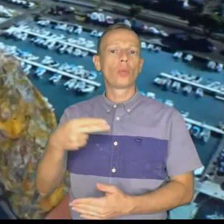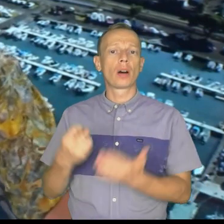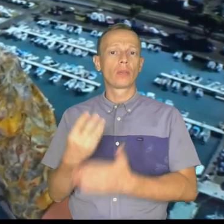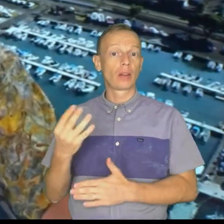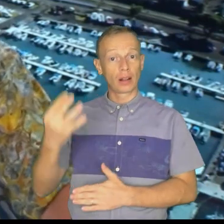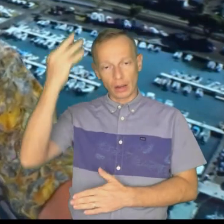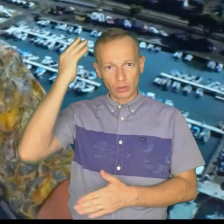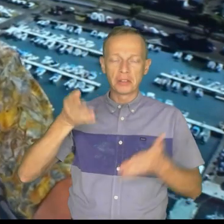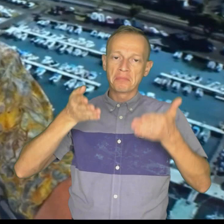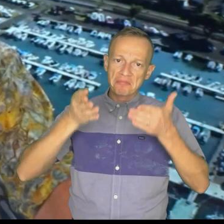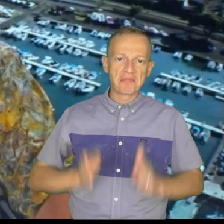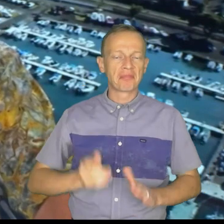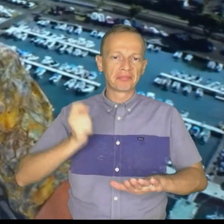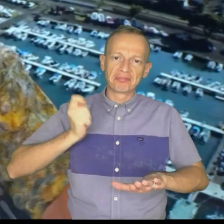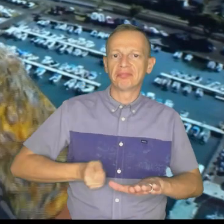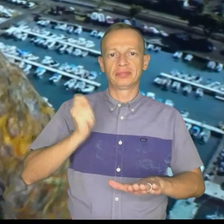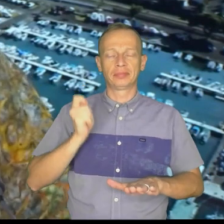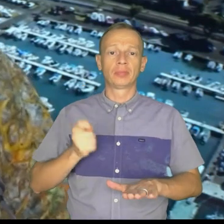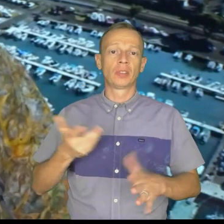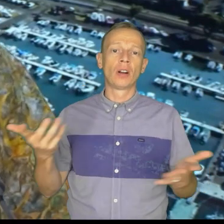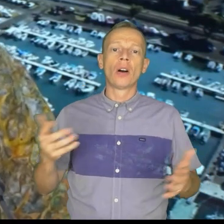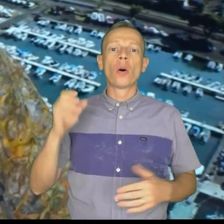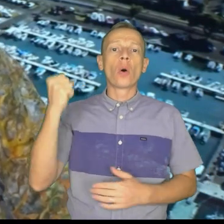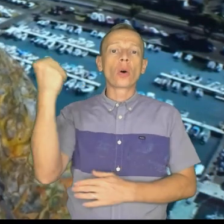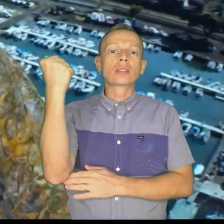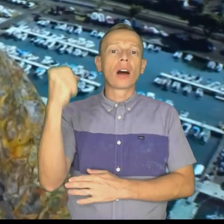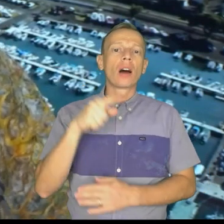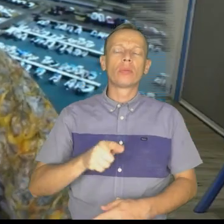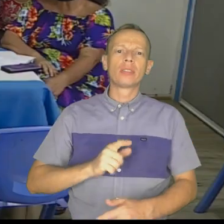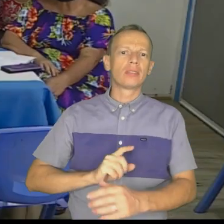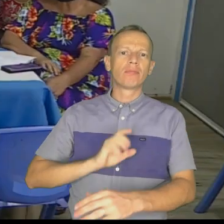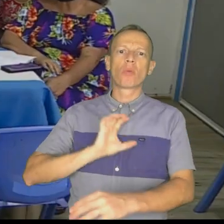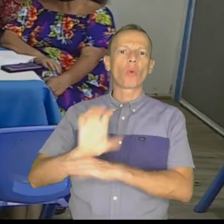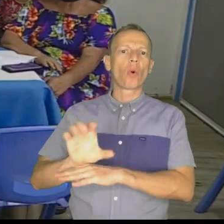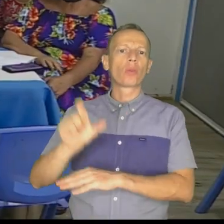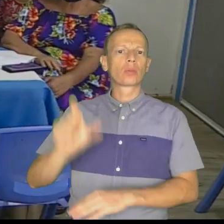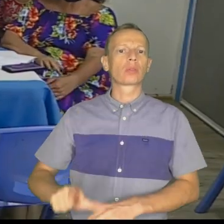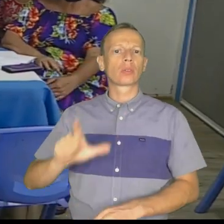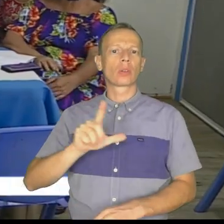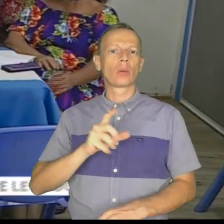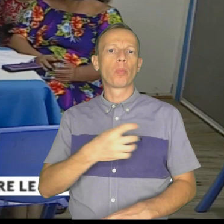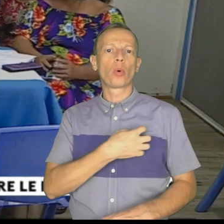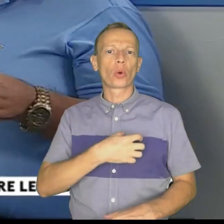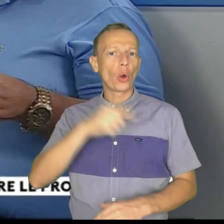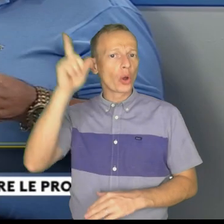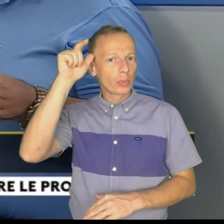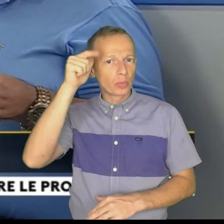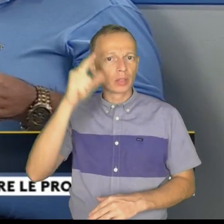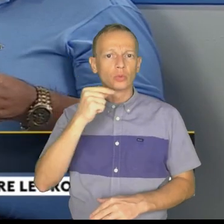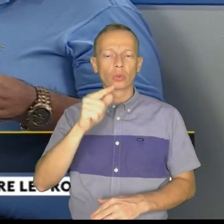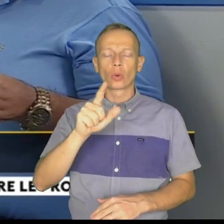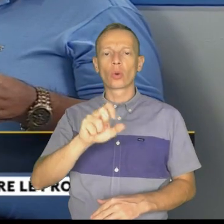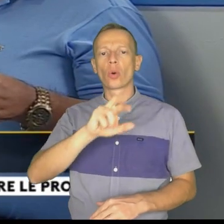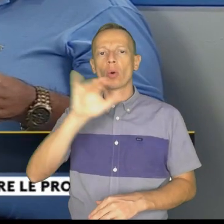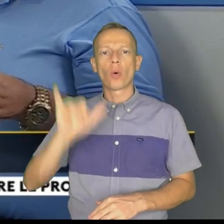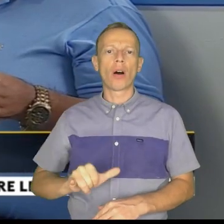de Nouméa. Oscar Temarou, débouté du référé par lequel il avait attaqué le procureur de la République Herbert Leroy, le